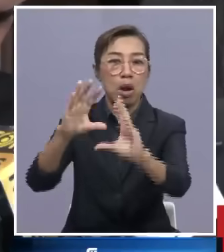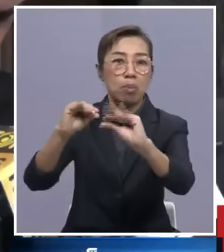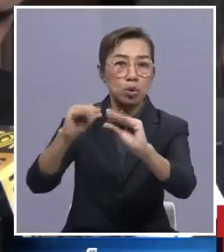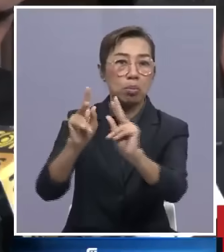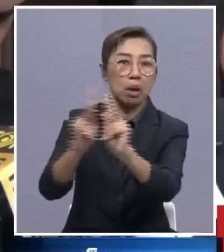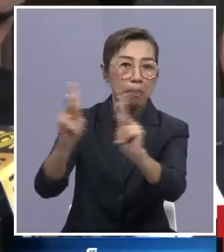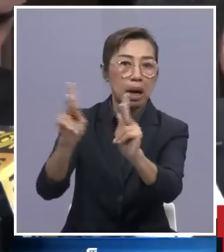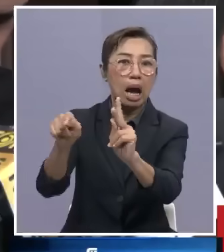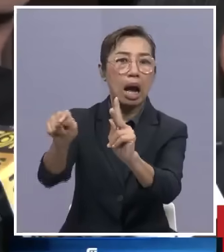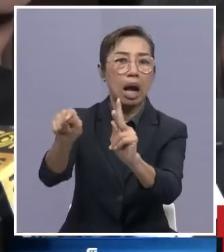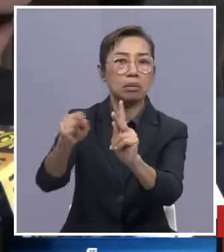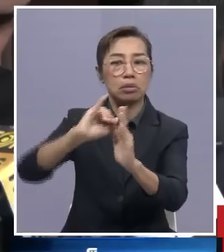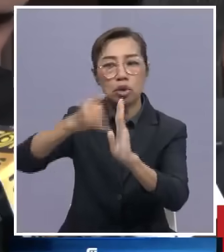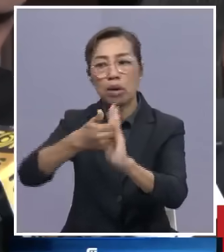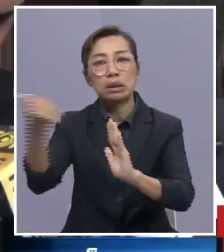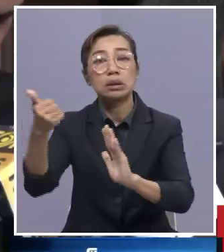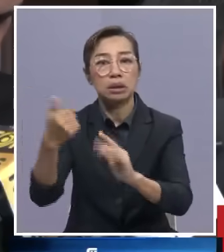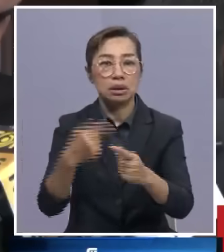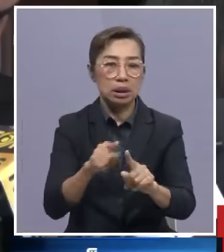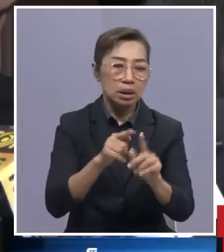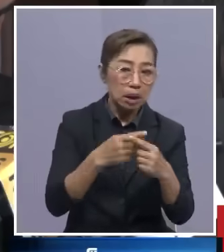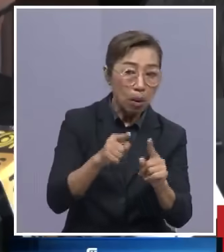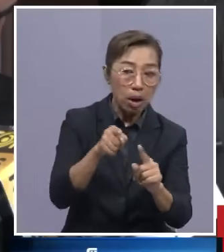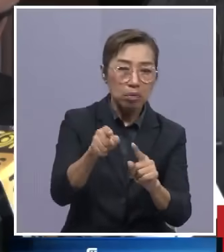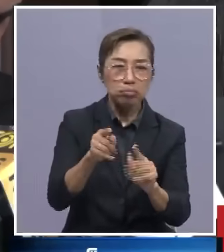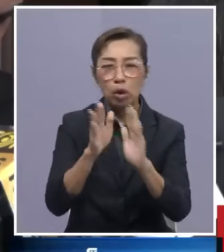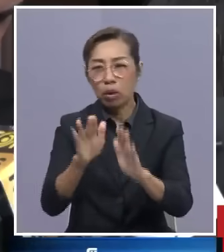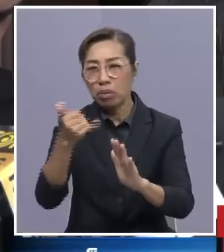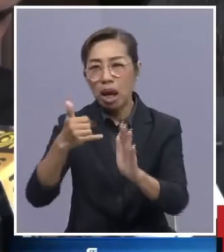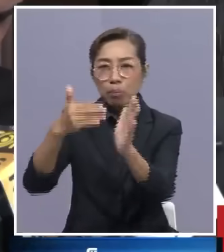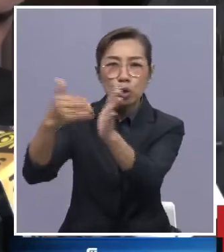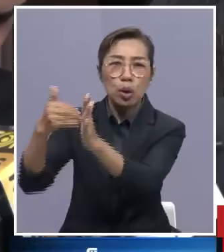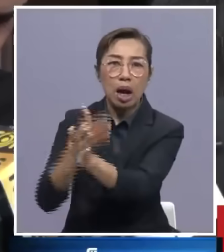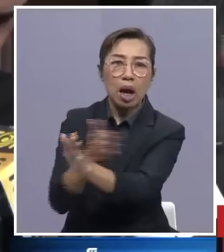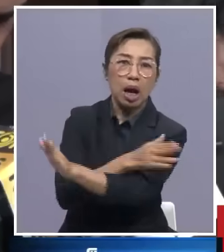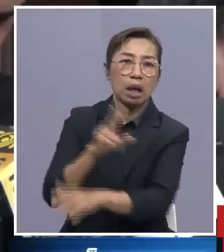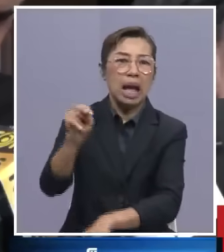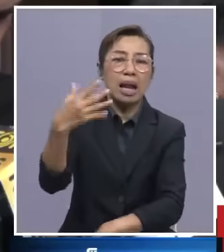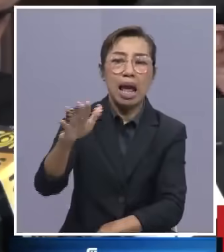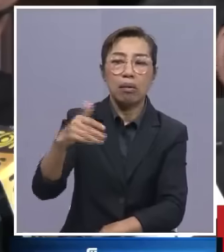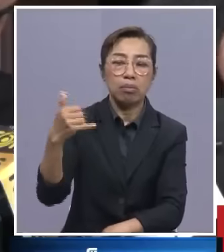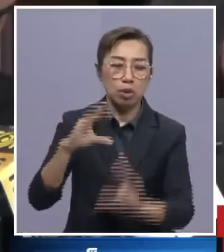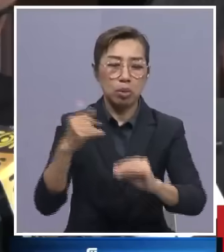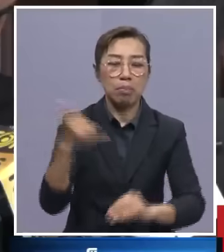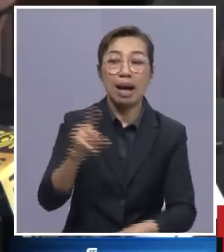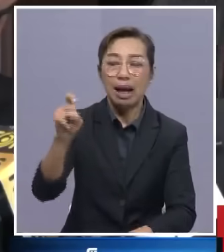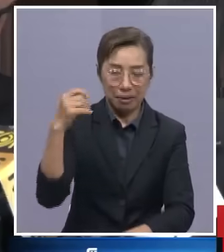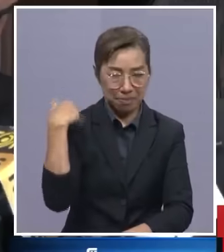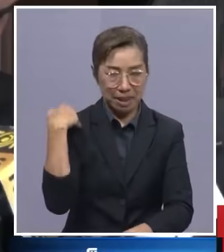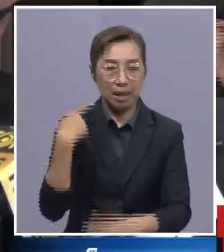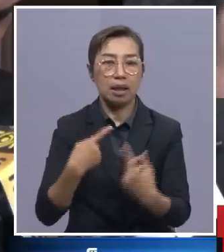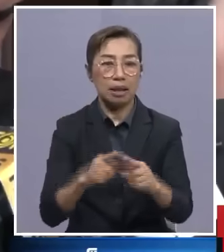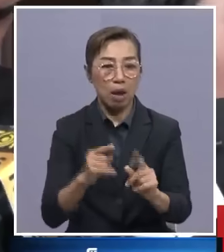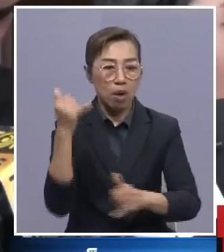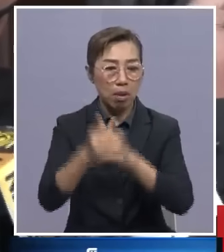จังหวัดนะครับเอ่อก็มาหลายท่านก็ติดภารกิจส่วนตัวที่นัดใหม่ไว้ล่วงหน้าแล้วไม่สามารถที่จะมาประชุมได้นะครับก็